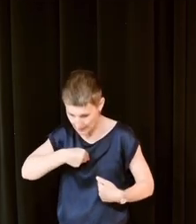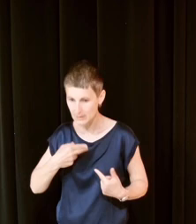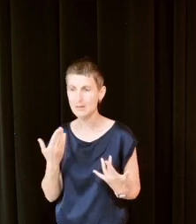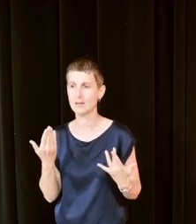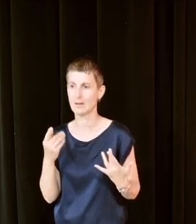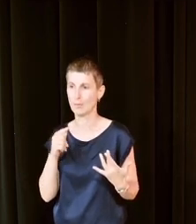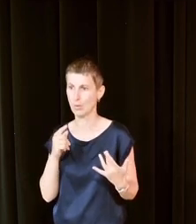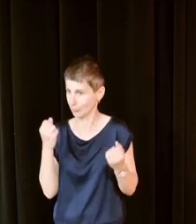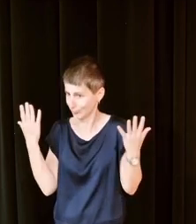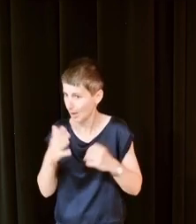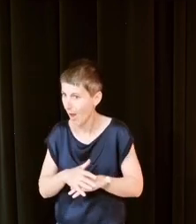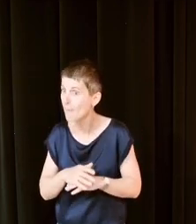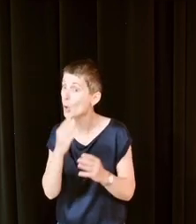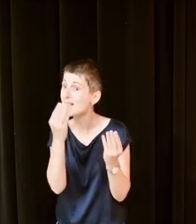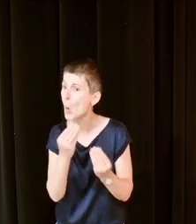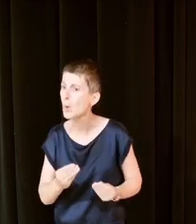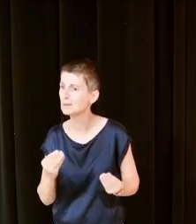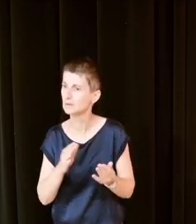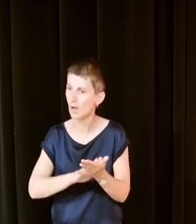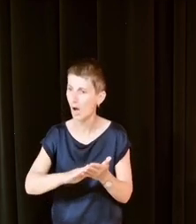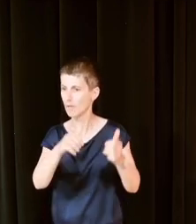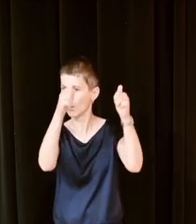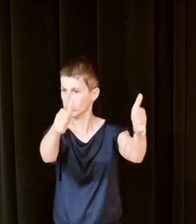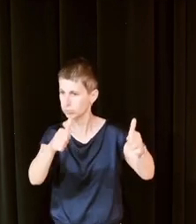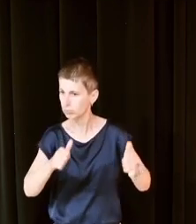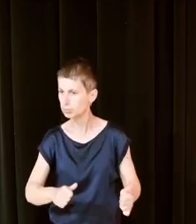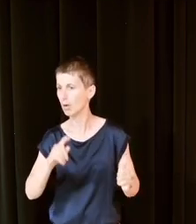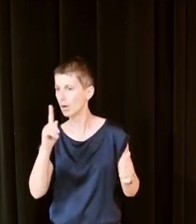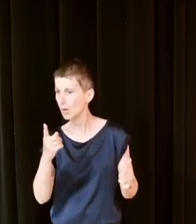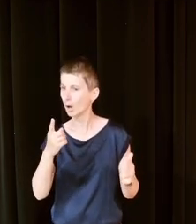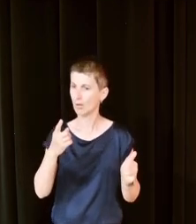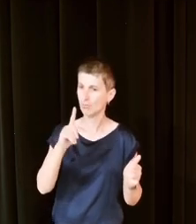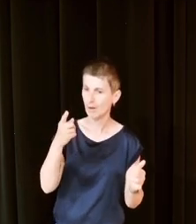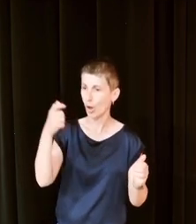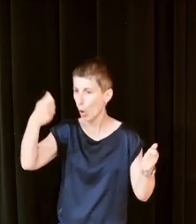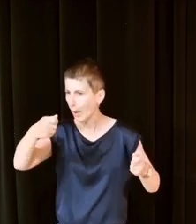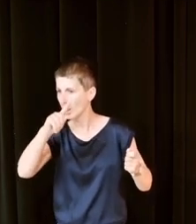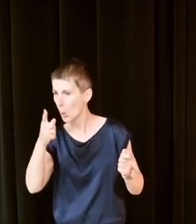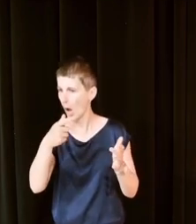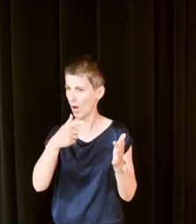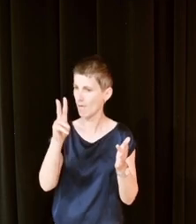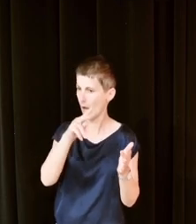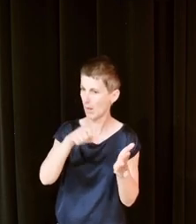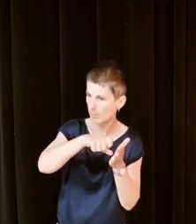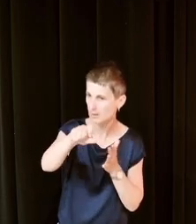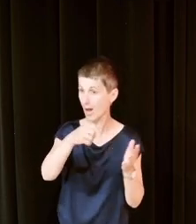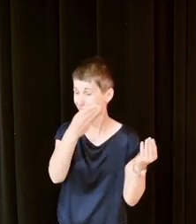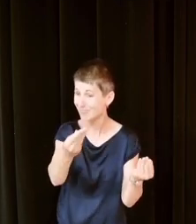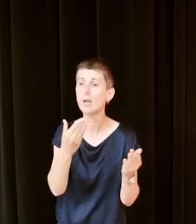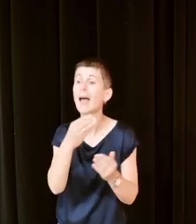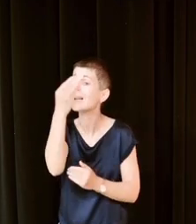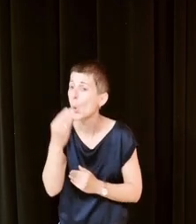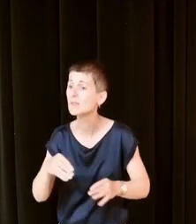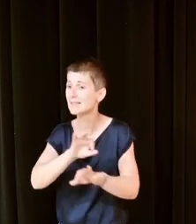ist nicht etwas, was nur für die, die ist, die sich's leisten können, sondern wir müssen das öffnen für die Gesellschaft, die es ja sowieso schon bezahlt